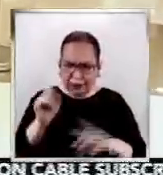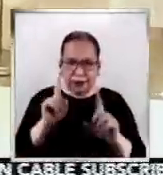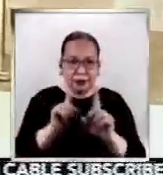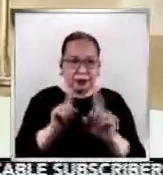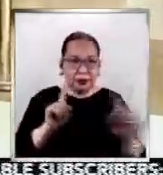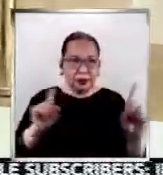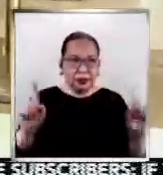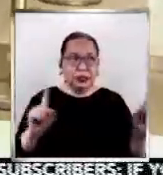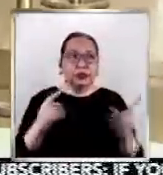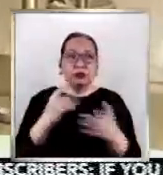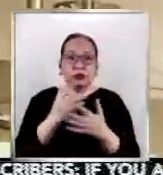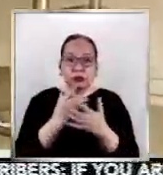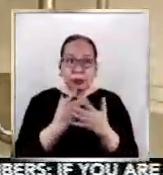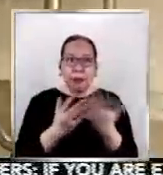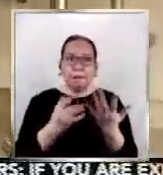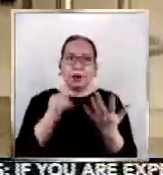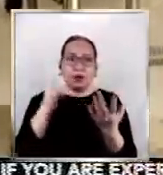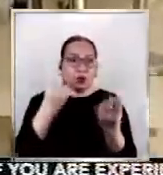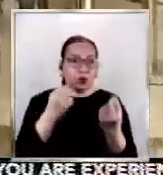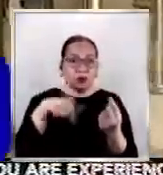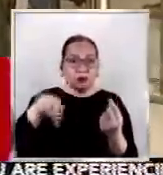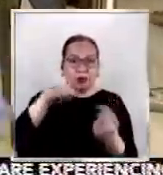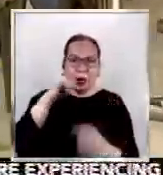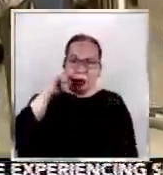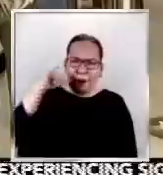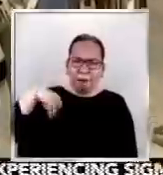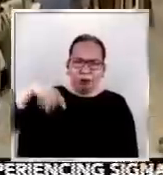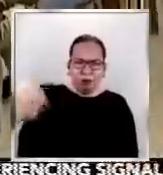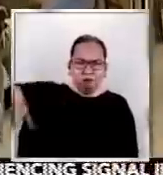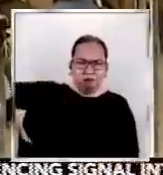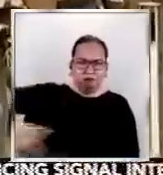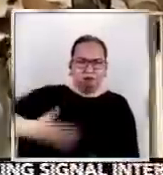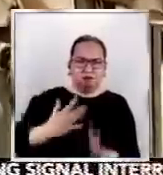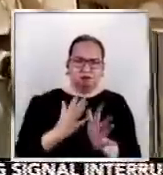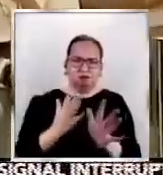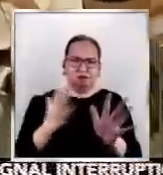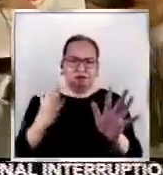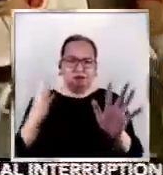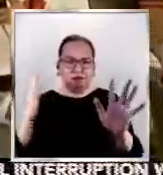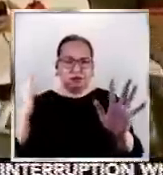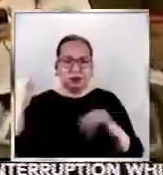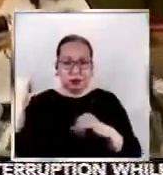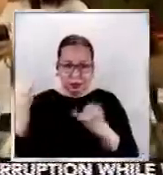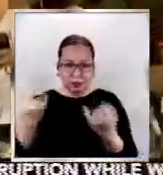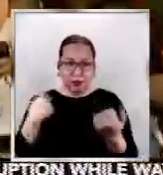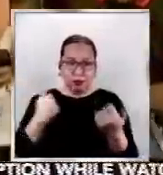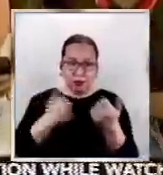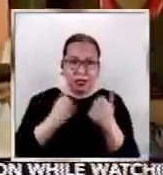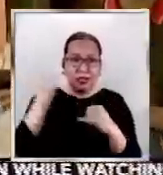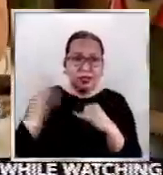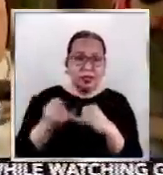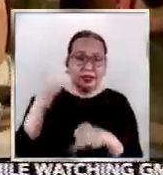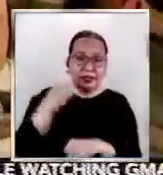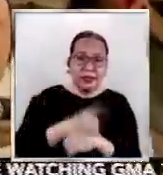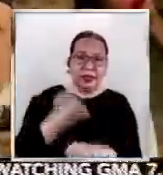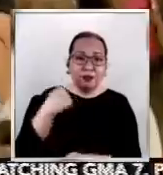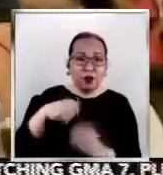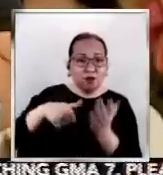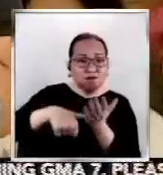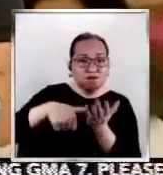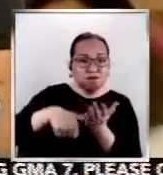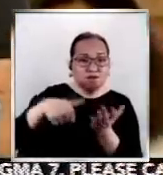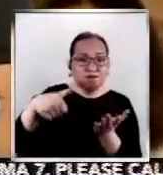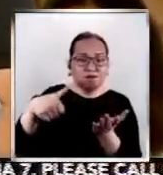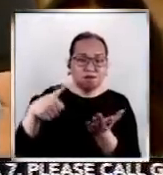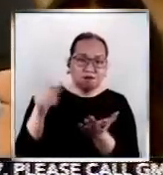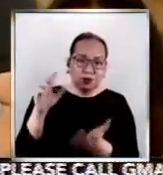ito kagabi pa lang at itong madaling araw para makahabol nga sa last day ng registration para sa election 2022. At dahil sila nga yung unang